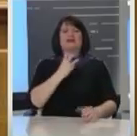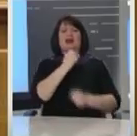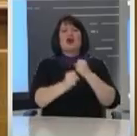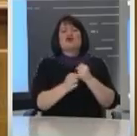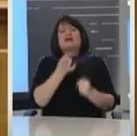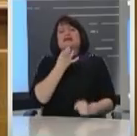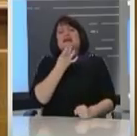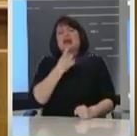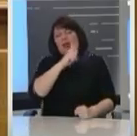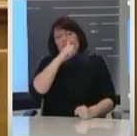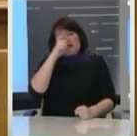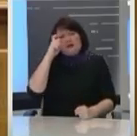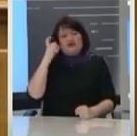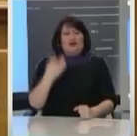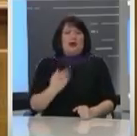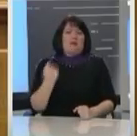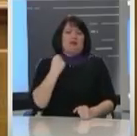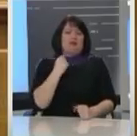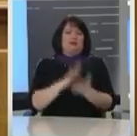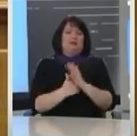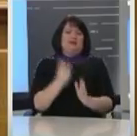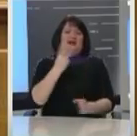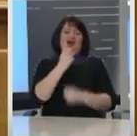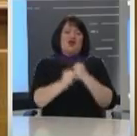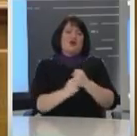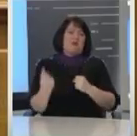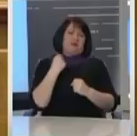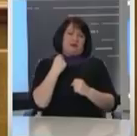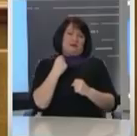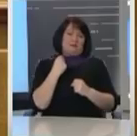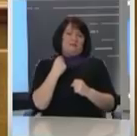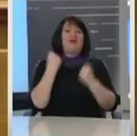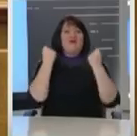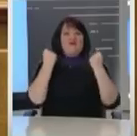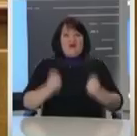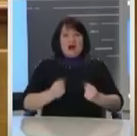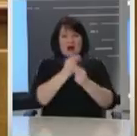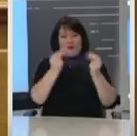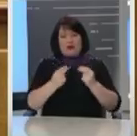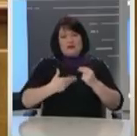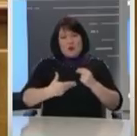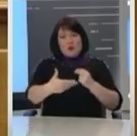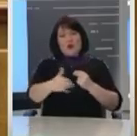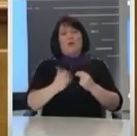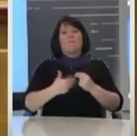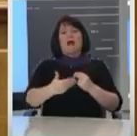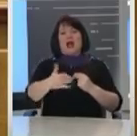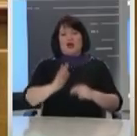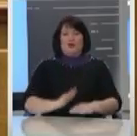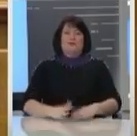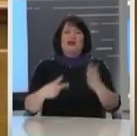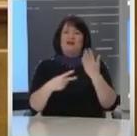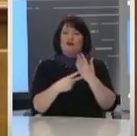χρόνια, τρία χαμένα χρόνια που θα έχουν βαριές συνέπειες για το μέλλον. Τον